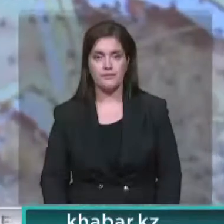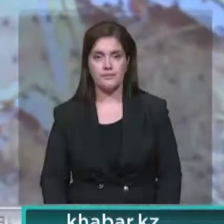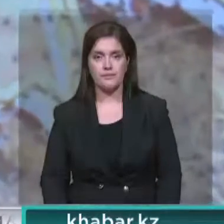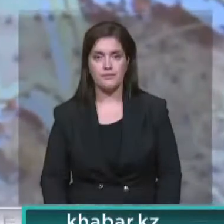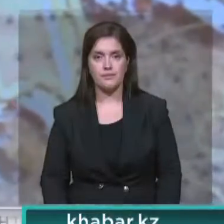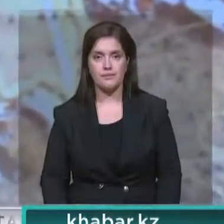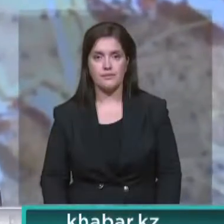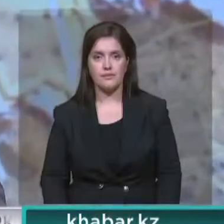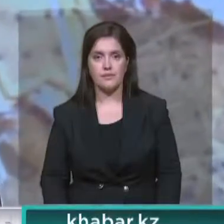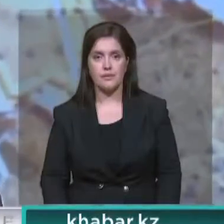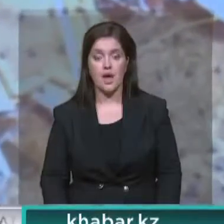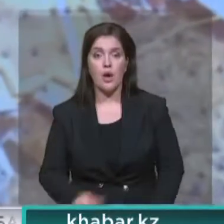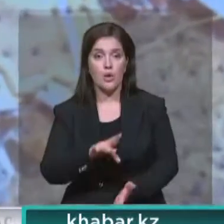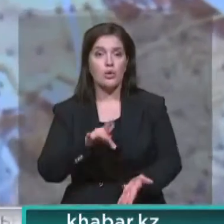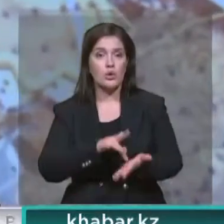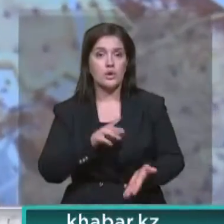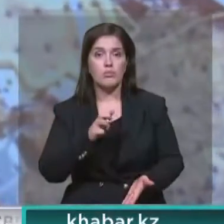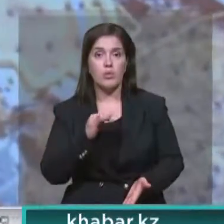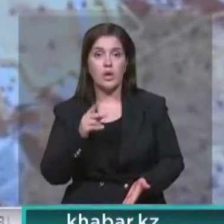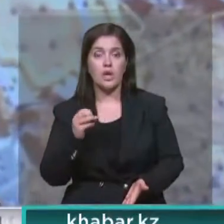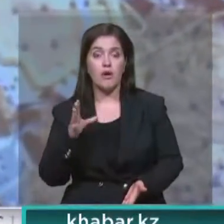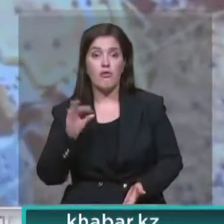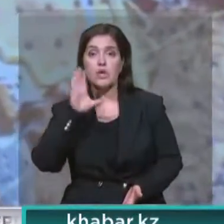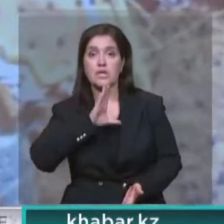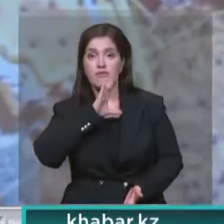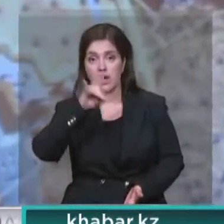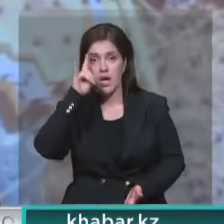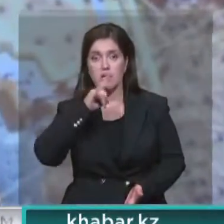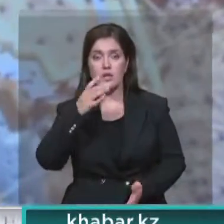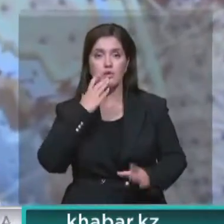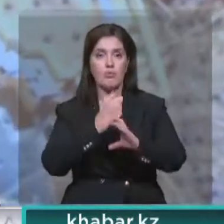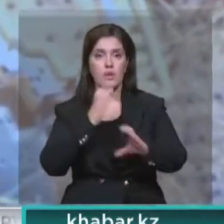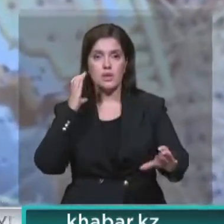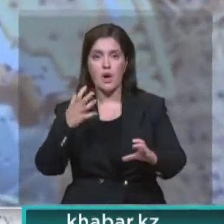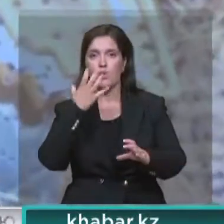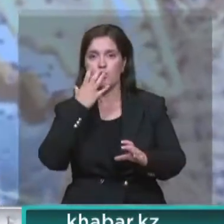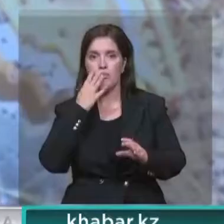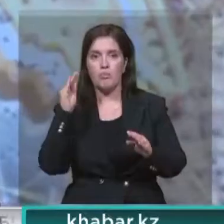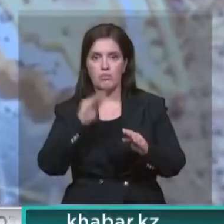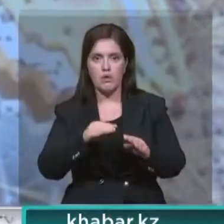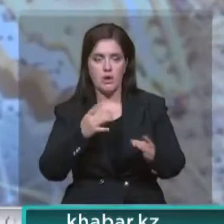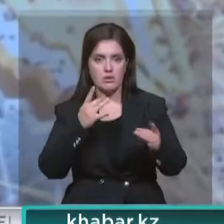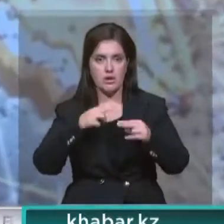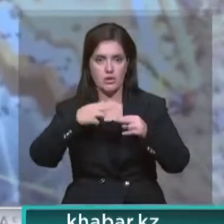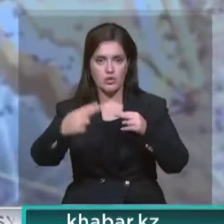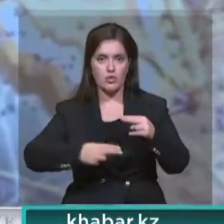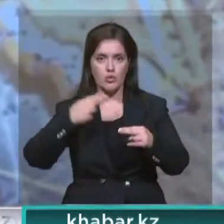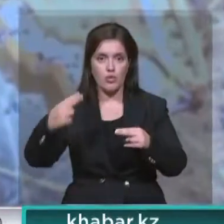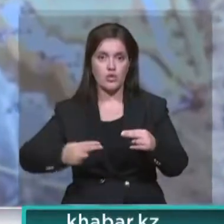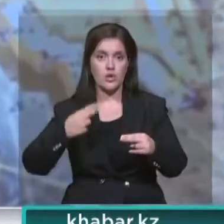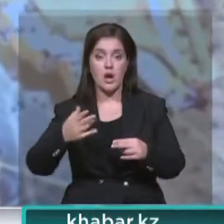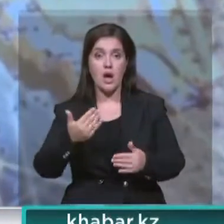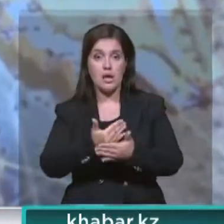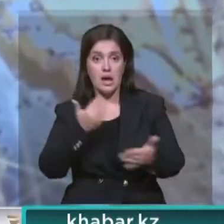Весьма предприимчива местная власть города Булаева на севере страны. Там теплотрассу утеплили с помощью скотча. И это несмотря на то,